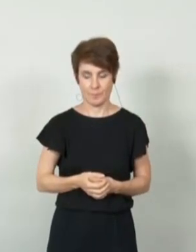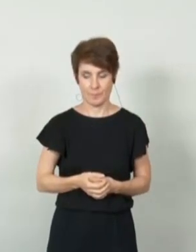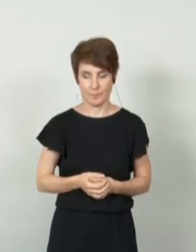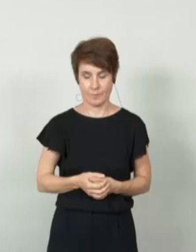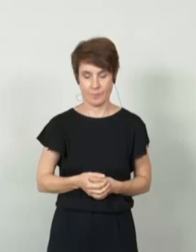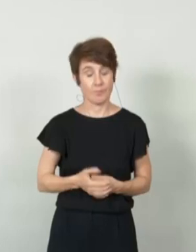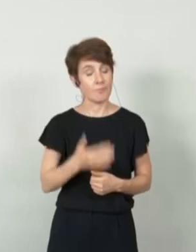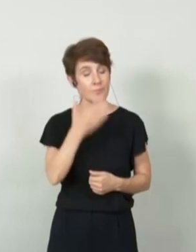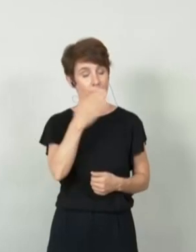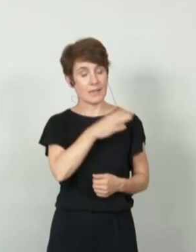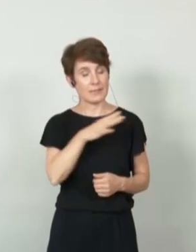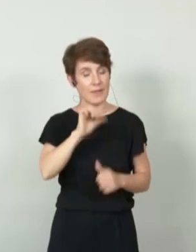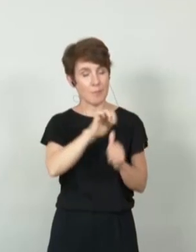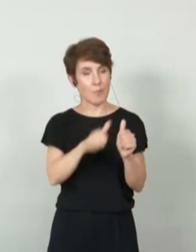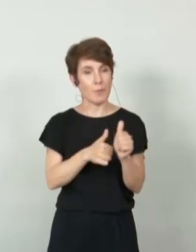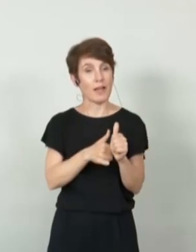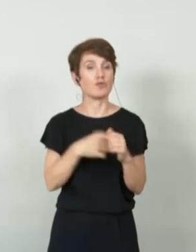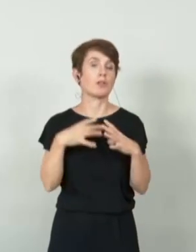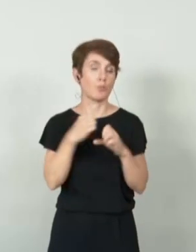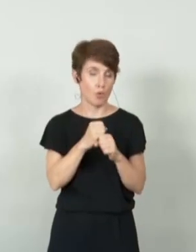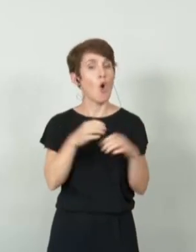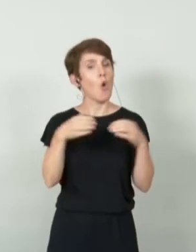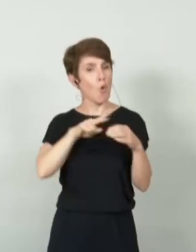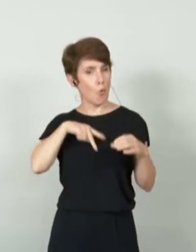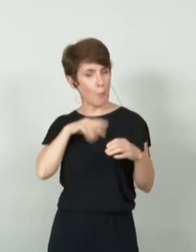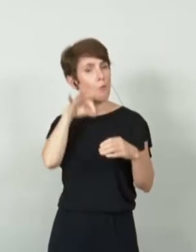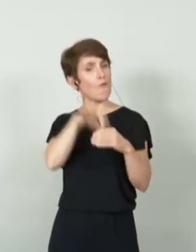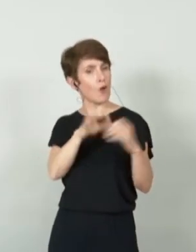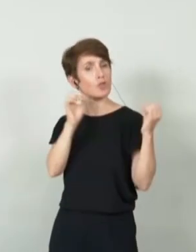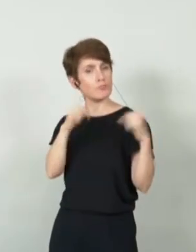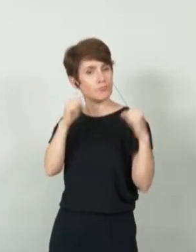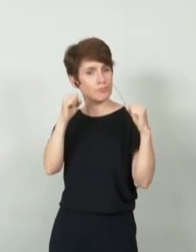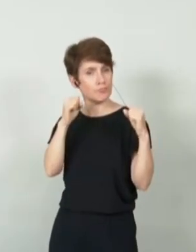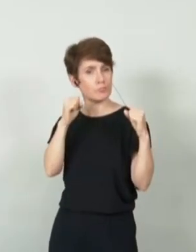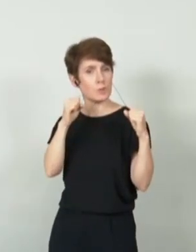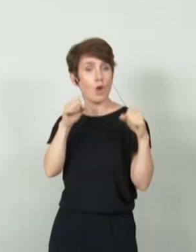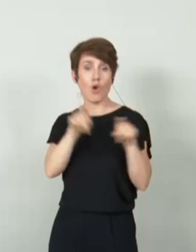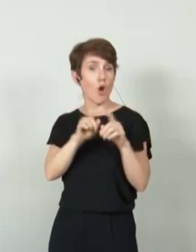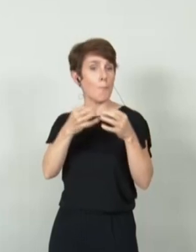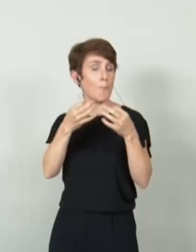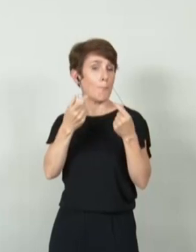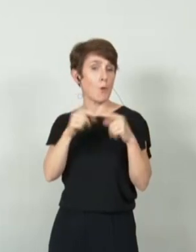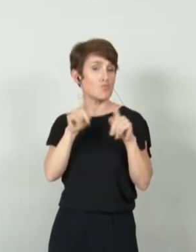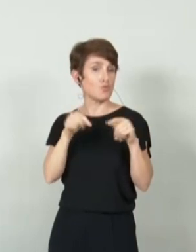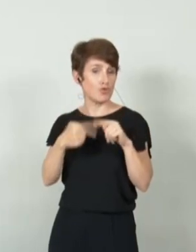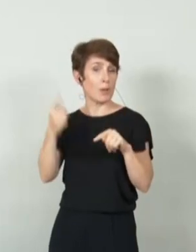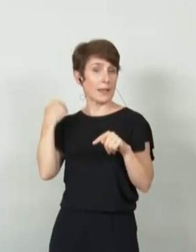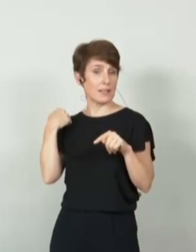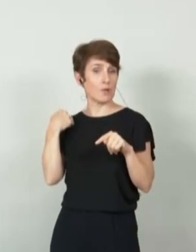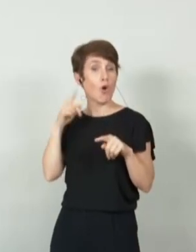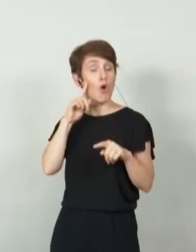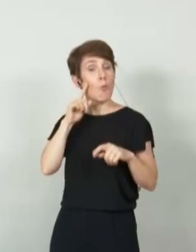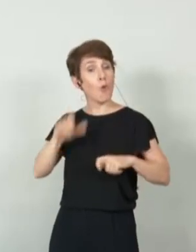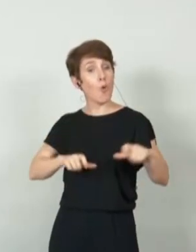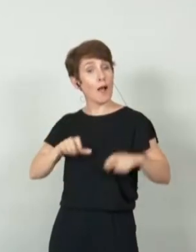merci donc tout simplement pour vous dire que notre groupe votre favorablement d'ailleurs comme pour le budget précédent parce que tout simplement notre collègue